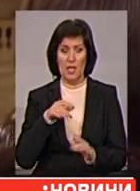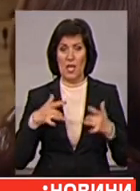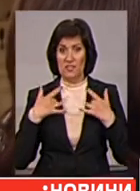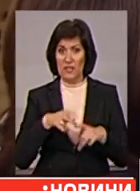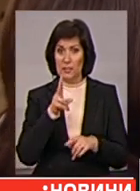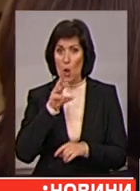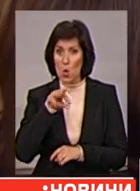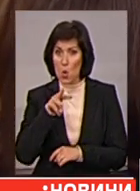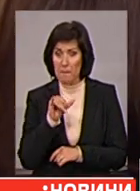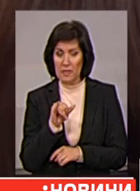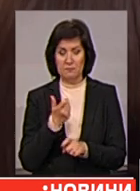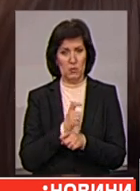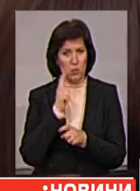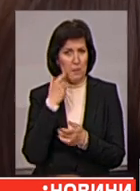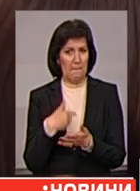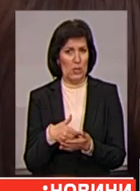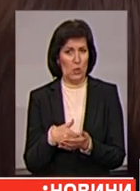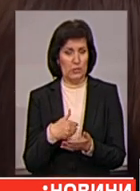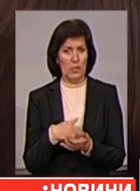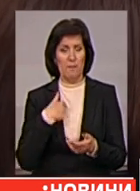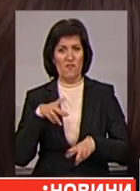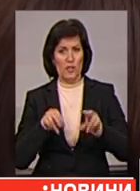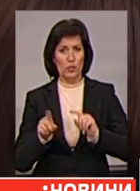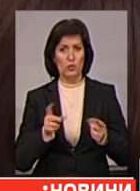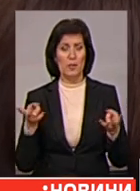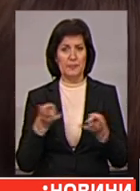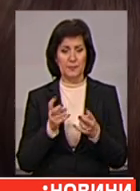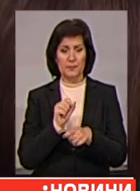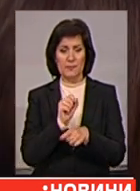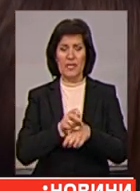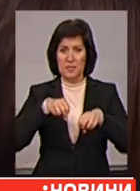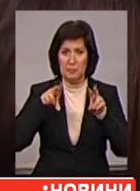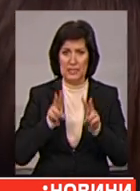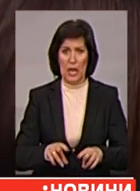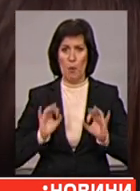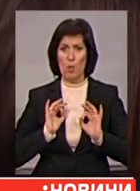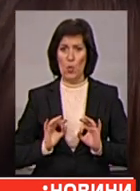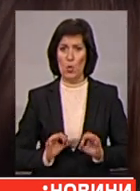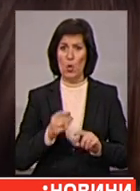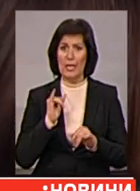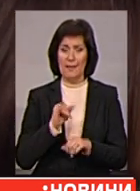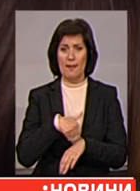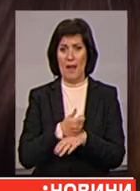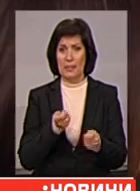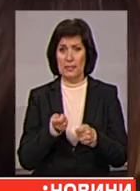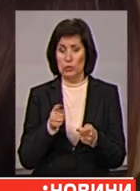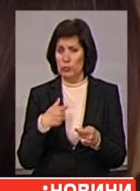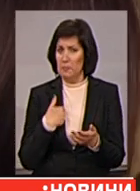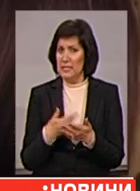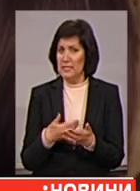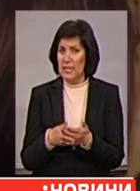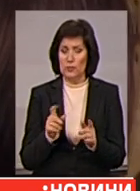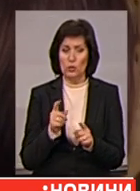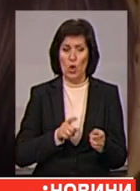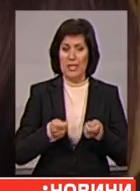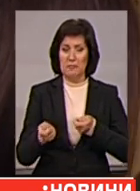Звільнення Джеймса Комі дуже підозріле, тому я вважаю, що нам слід призначити спеціального прокурора і канцлера. Чомусь мені здається,